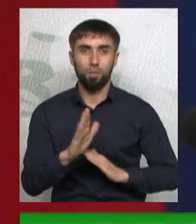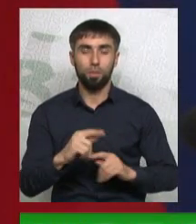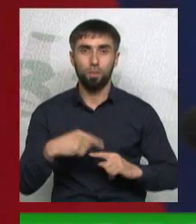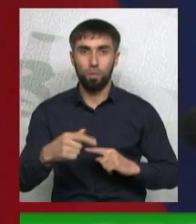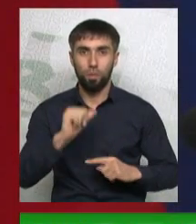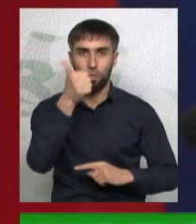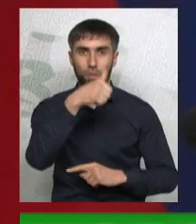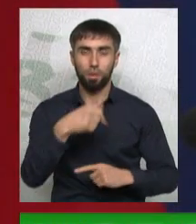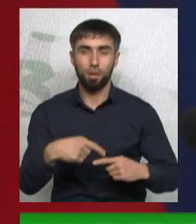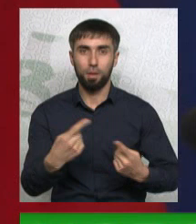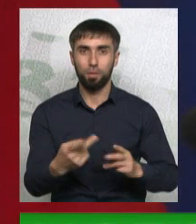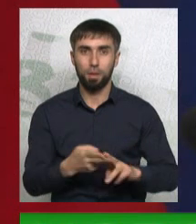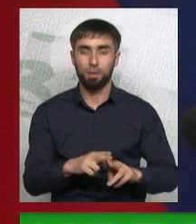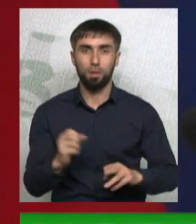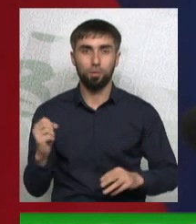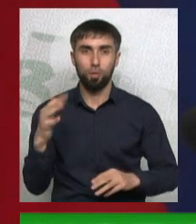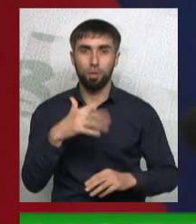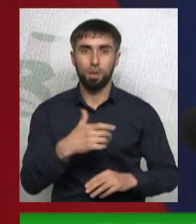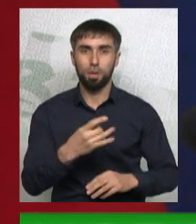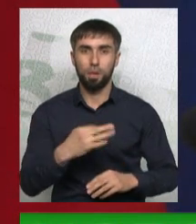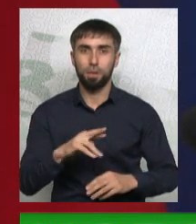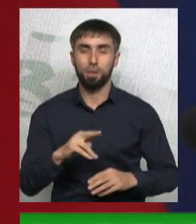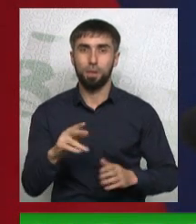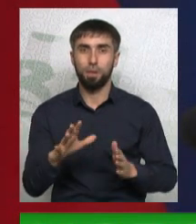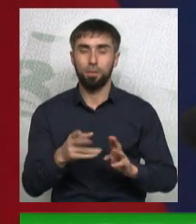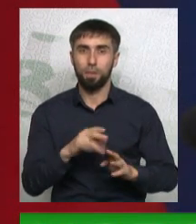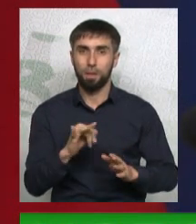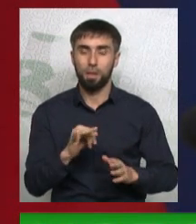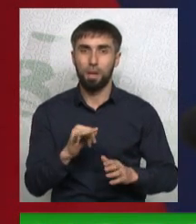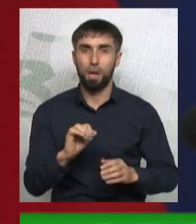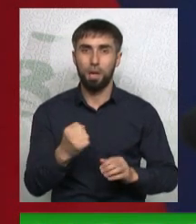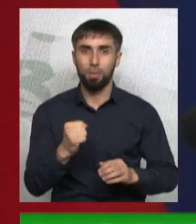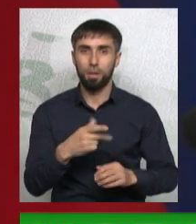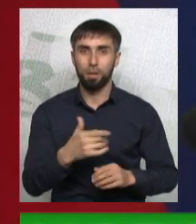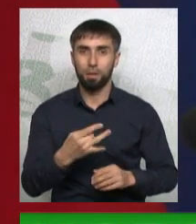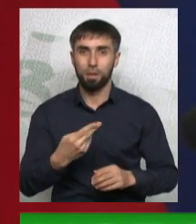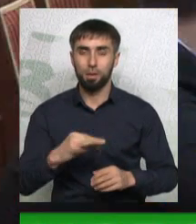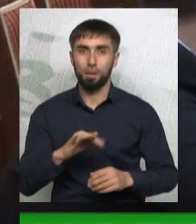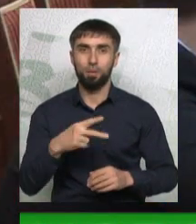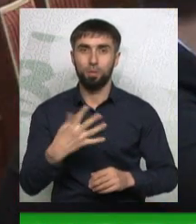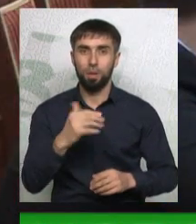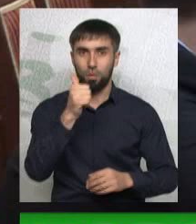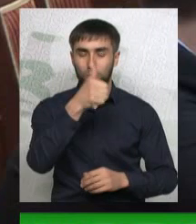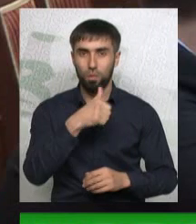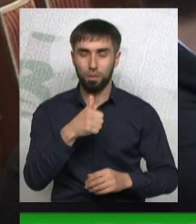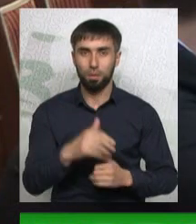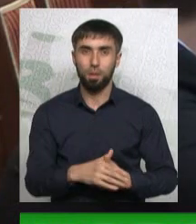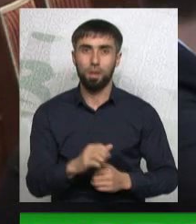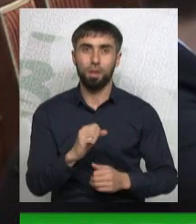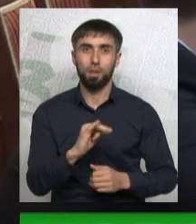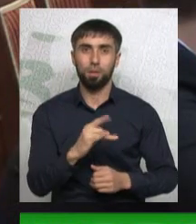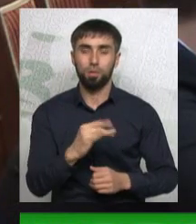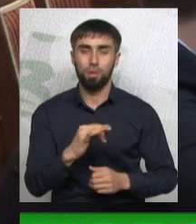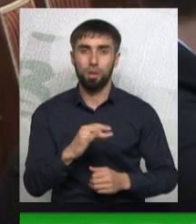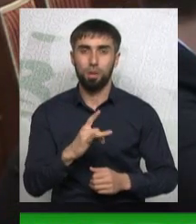следующем году. Развитие – это солнечная генерация, алюминиевый кластер – по еще одному в 2005 году это индустриальный парк «Жайрапс».